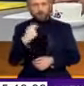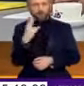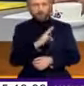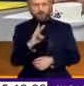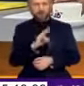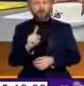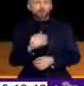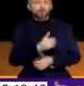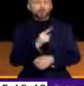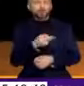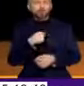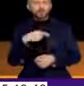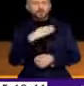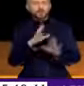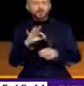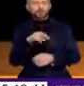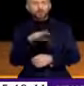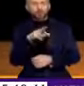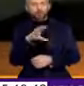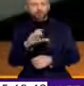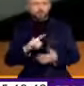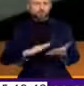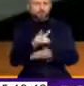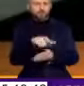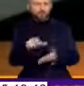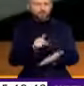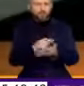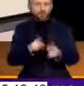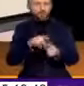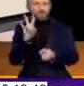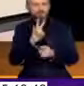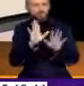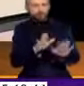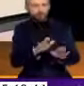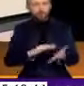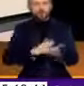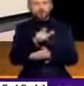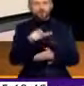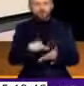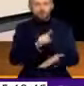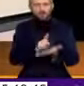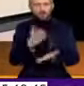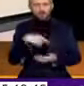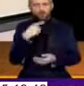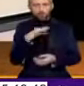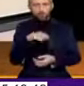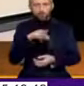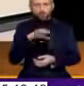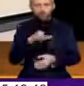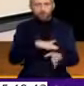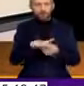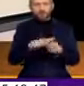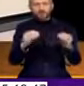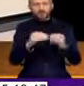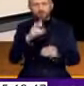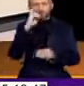тільки говорили про Томос, а щоб політики мають, бо це релігійна річ, а політики мають, якщо ми вже говоримо про Томос, то дотримуватися 10